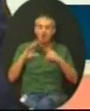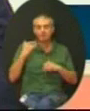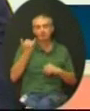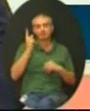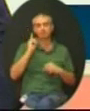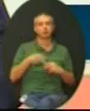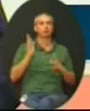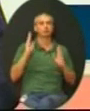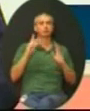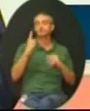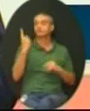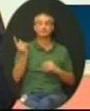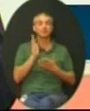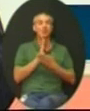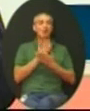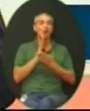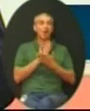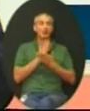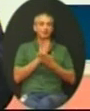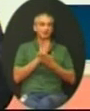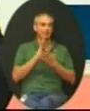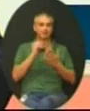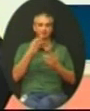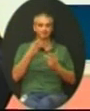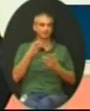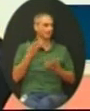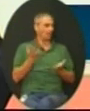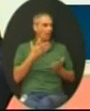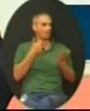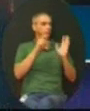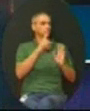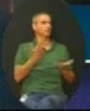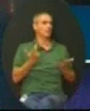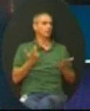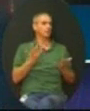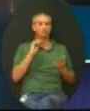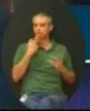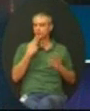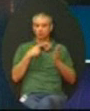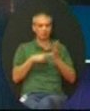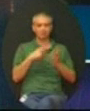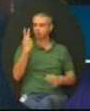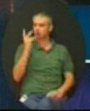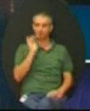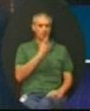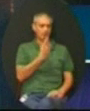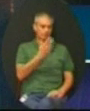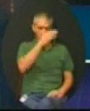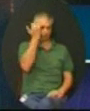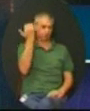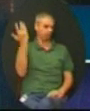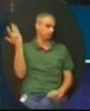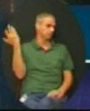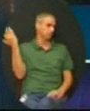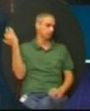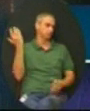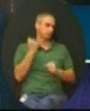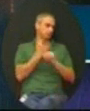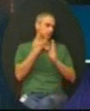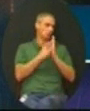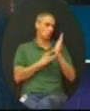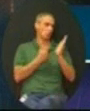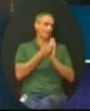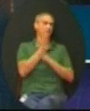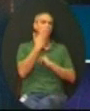יש בכל הכרעה, בין אם היא מדינית, אז למה 61? בין כלכלית. אם יש נגיד שניים נגד אחד, מספיק. אז